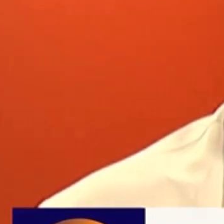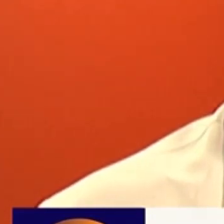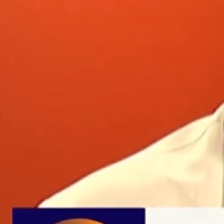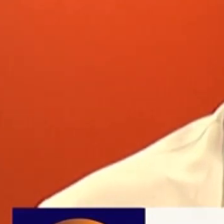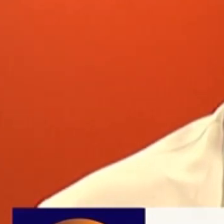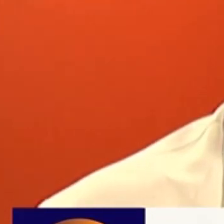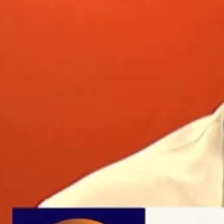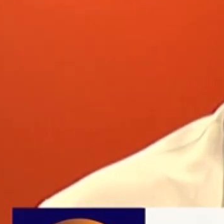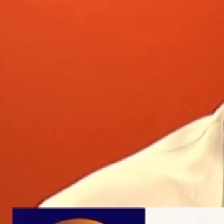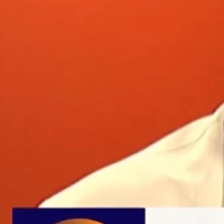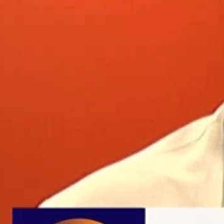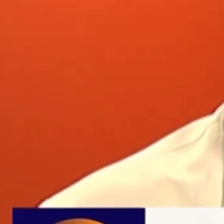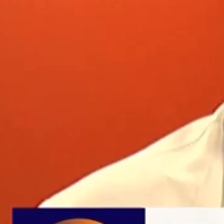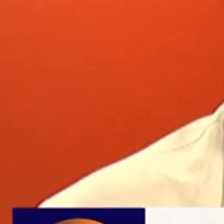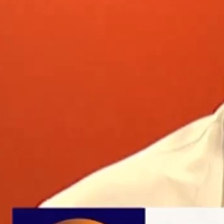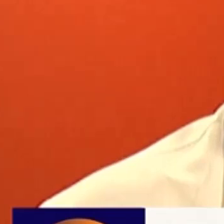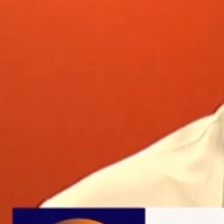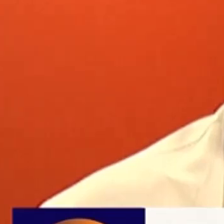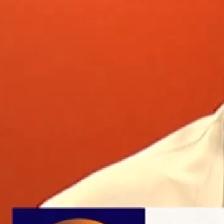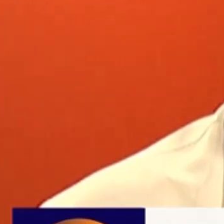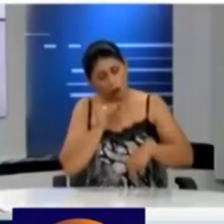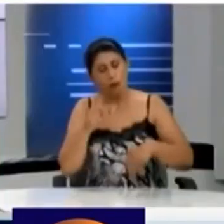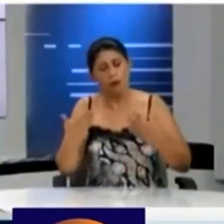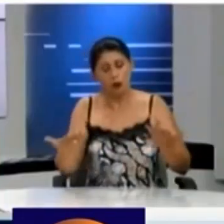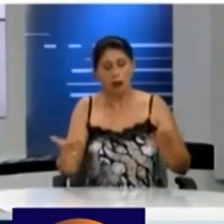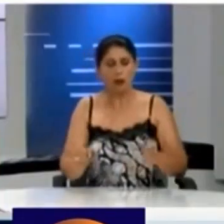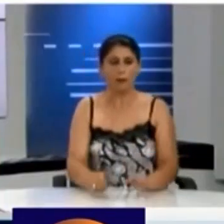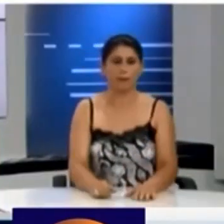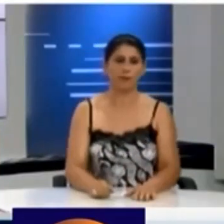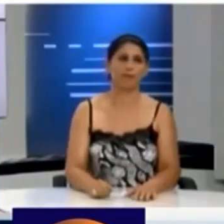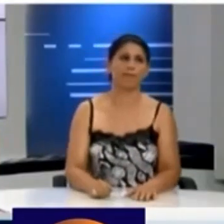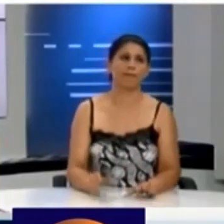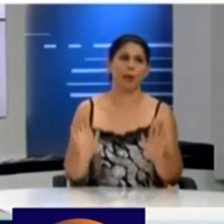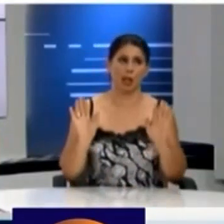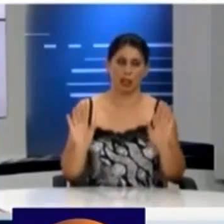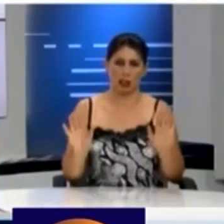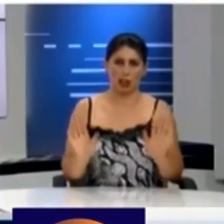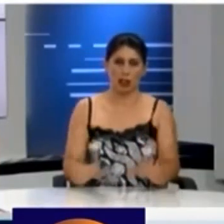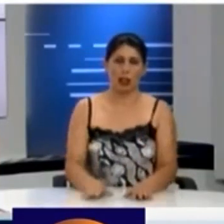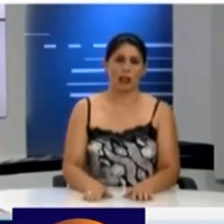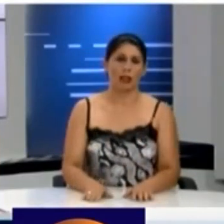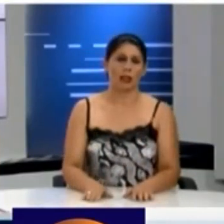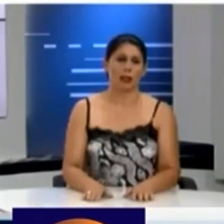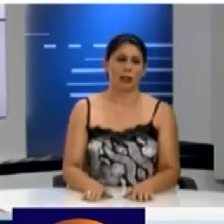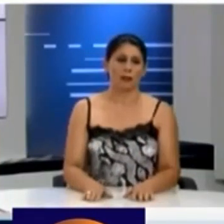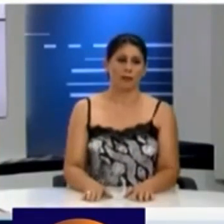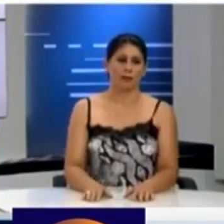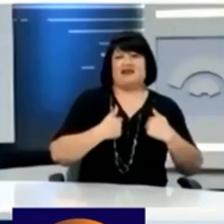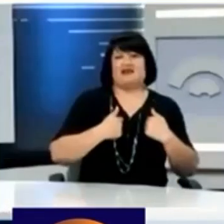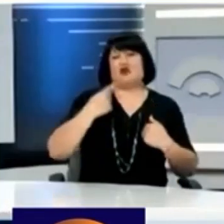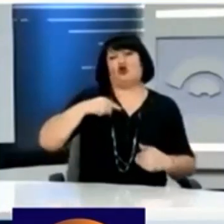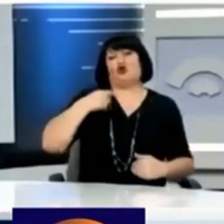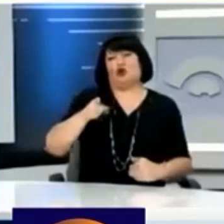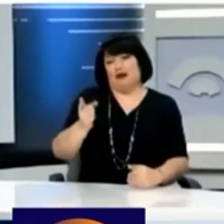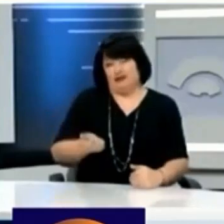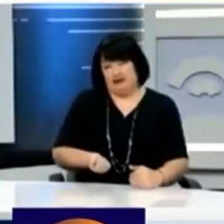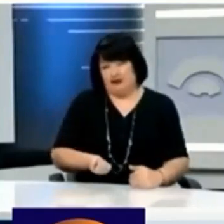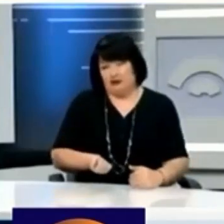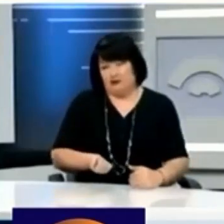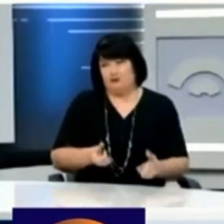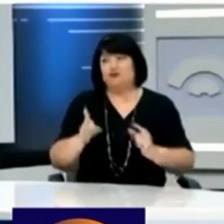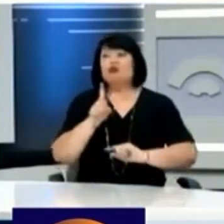Κελπνό και τη μεθόδευση σε βάρος του Παύλου Πολάκη. Αποκάλυψα τα σκάνδαλα του Κελπνό και θέλετε να με κοντίνετε, δήλωσε ο πρώην Υπουργός